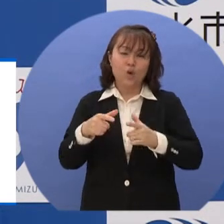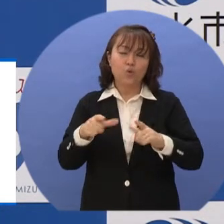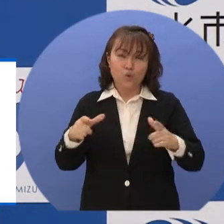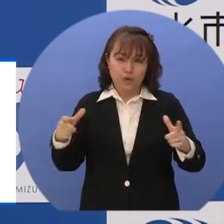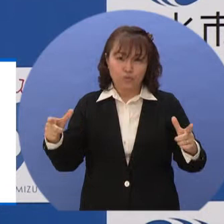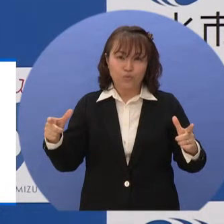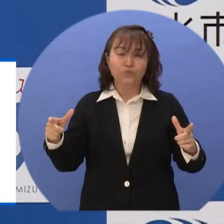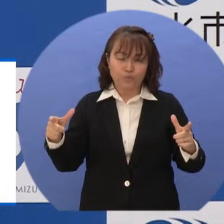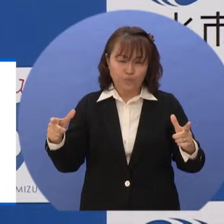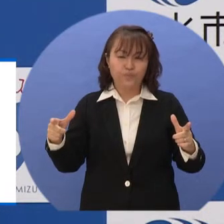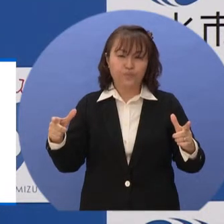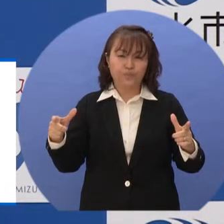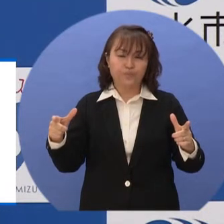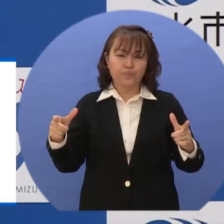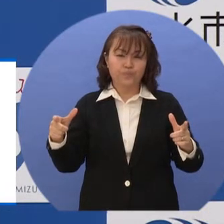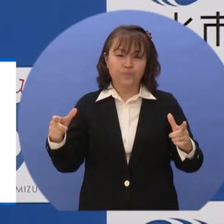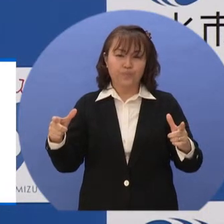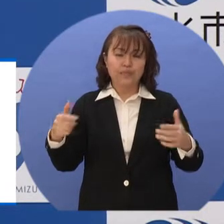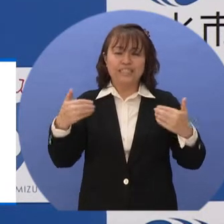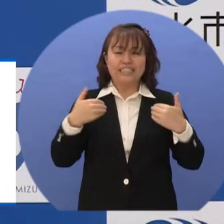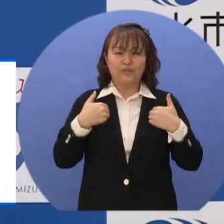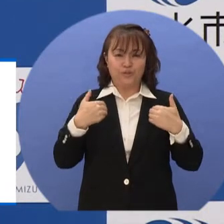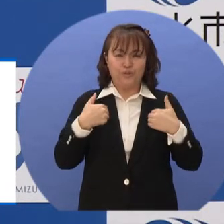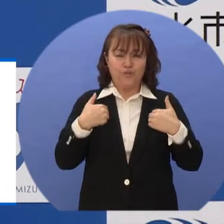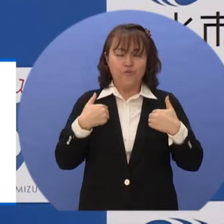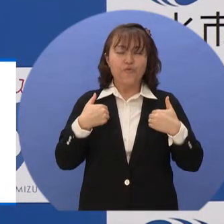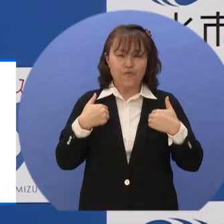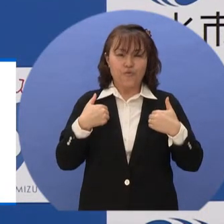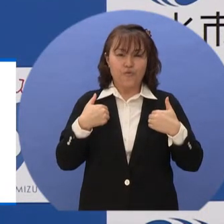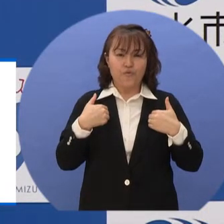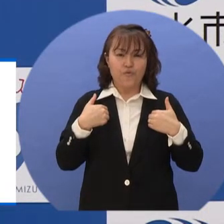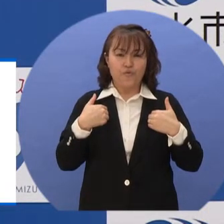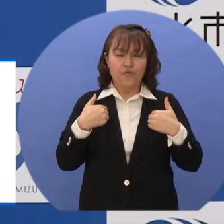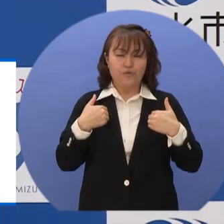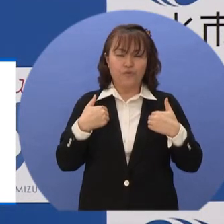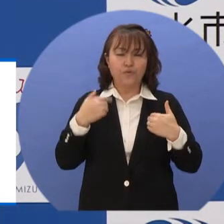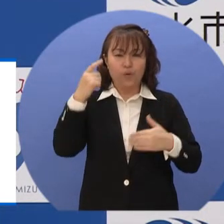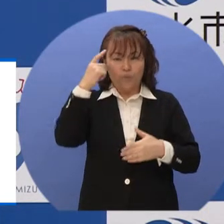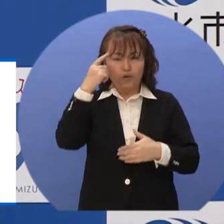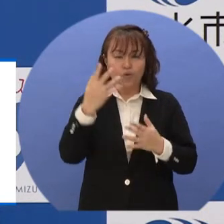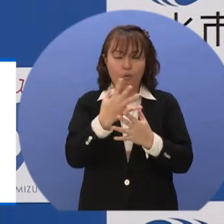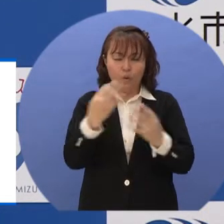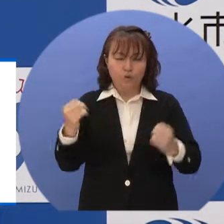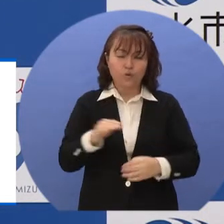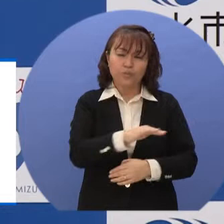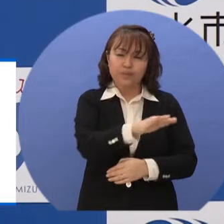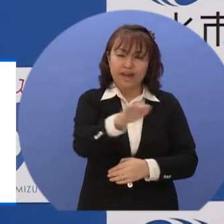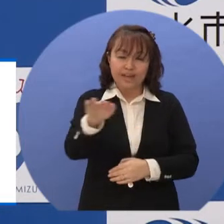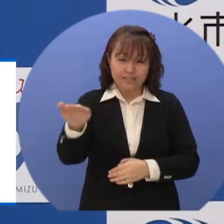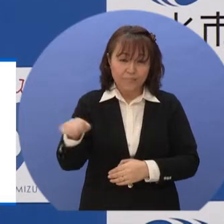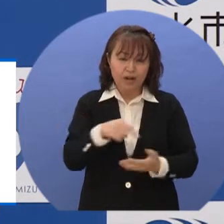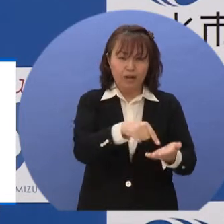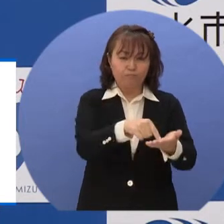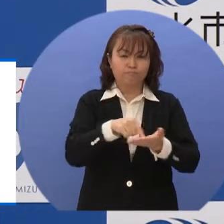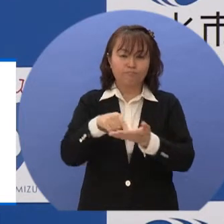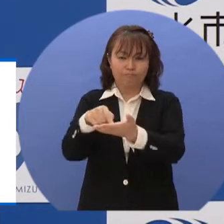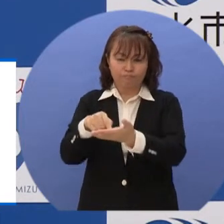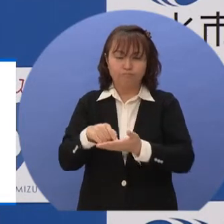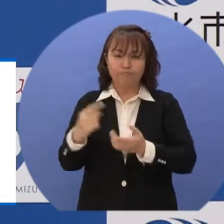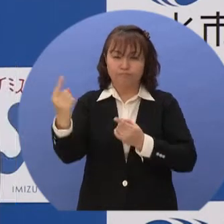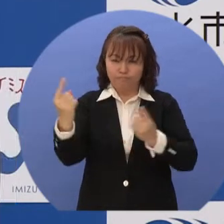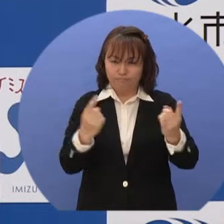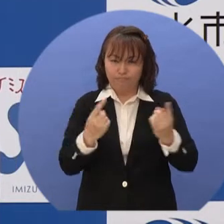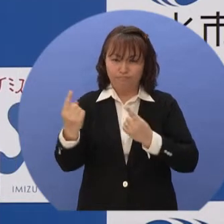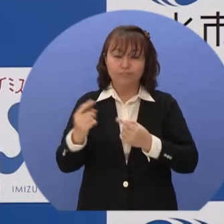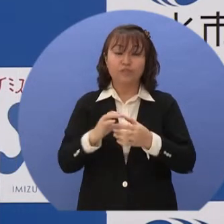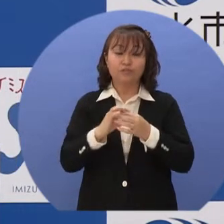かえ必要を感じておられる中でまこれだけ多くの方々のまものを取り扱いさせていただいてる